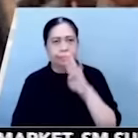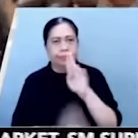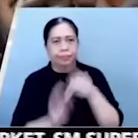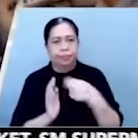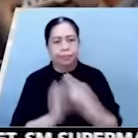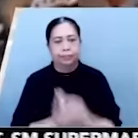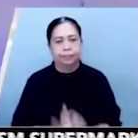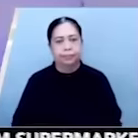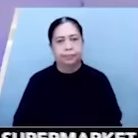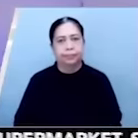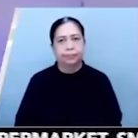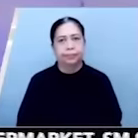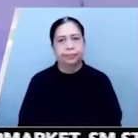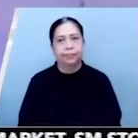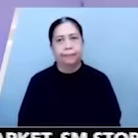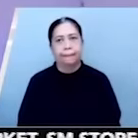oras.